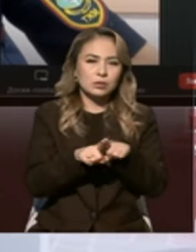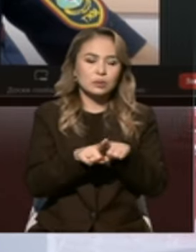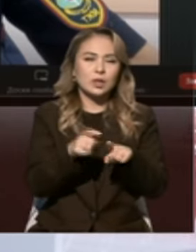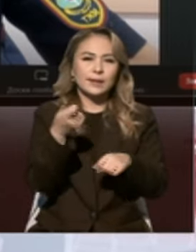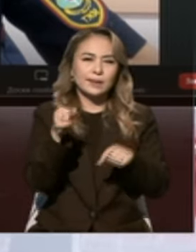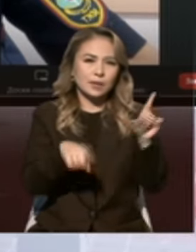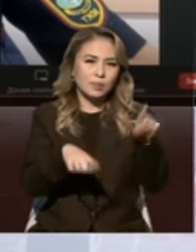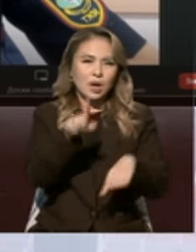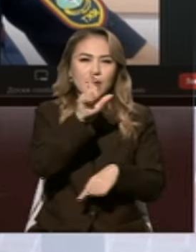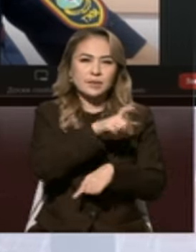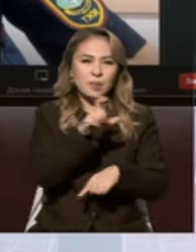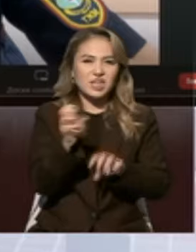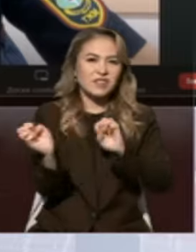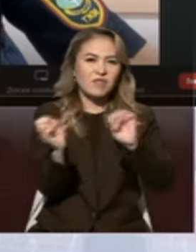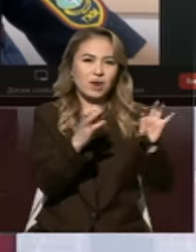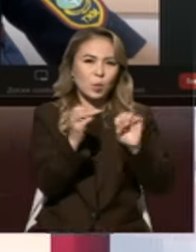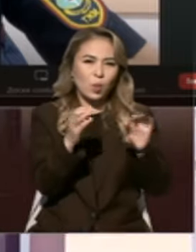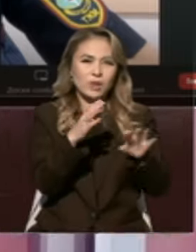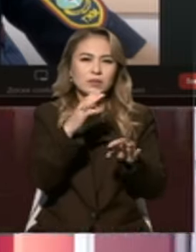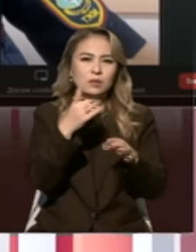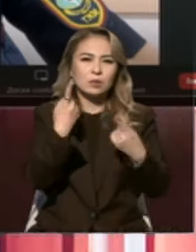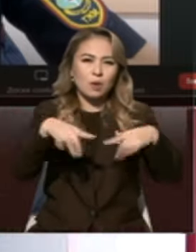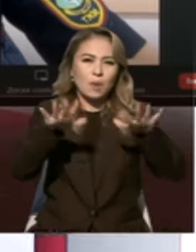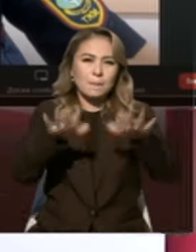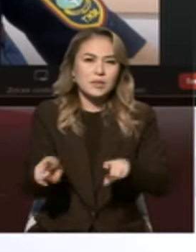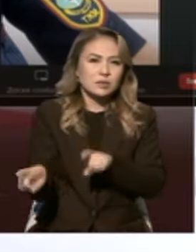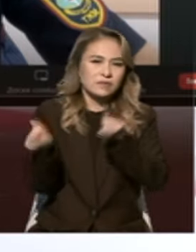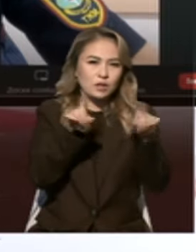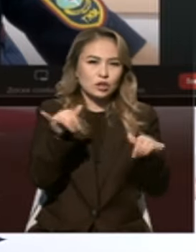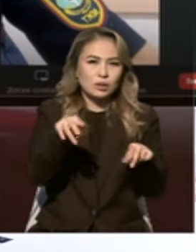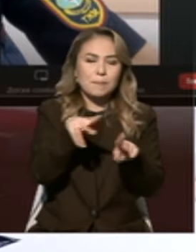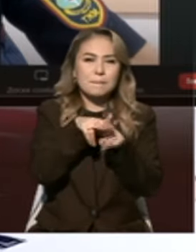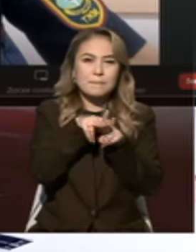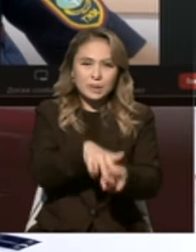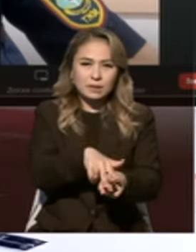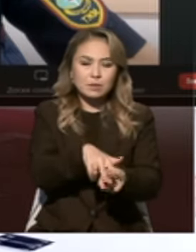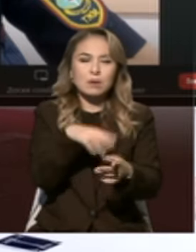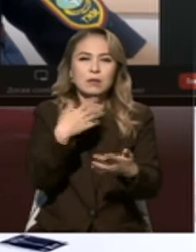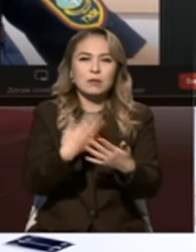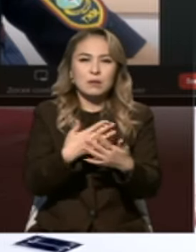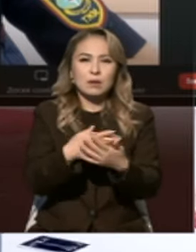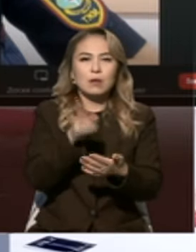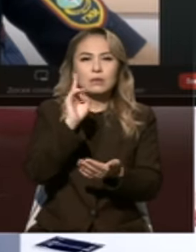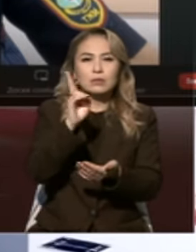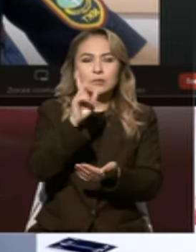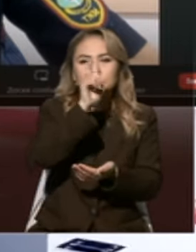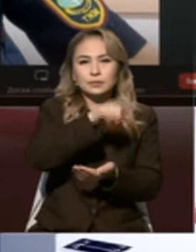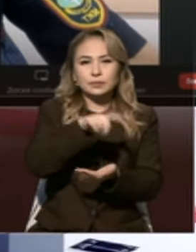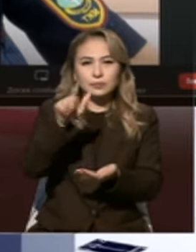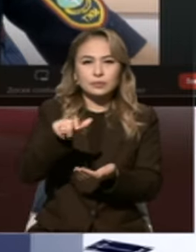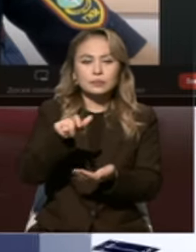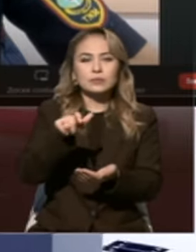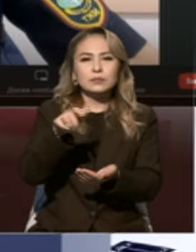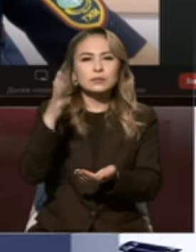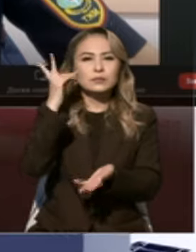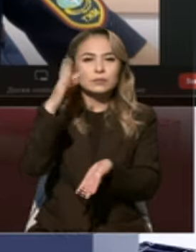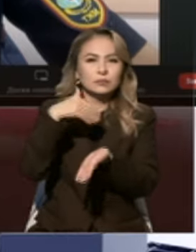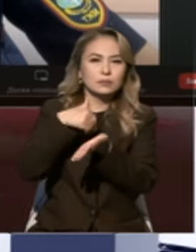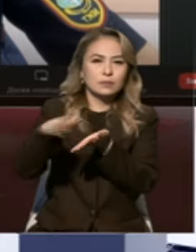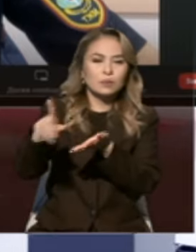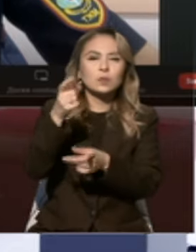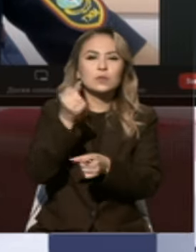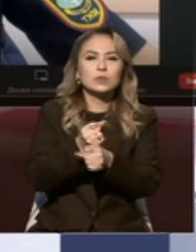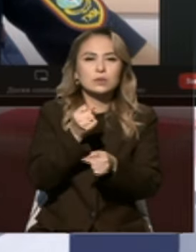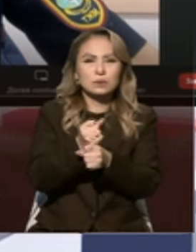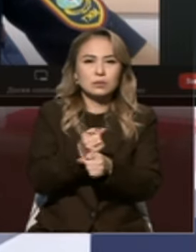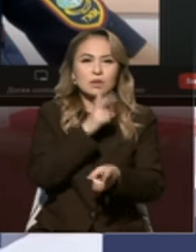кейбір азаматтар эвакуациядан енді. Сіздерді қазір мәжбүрлі түрде жүргізіліп жатыр ғой эвакуация, көшіру. Эвакуациядан бас тартқан кезде қандай